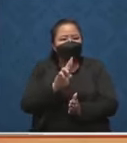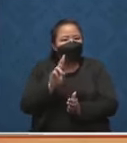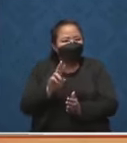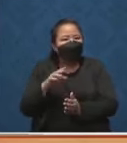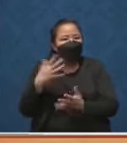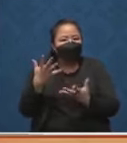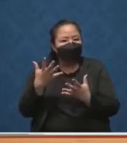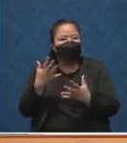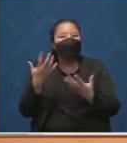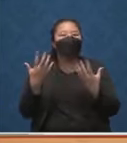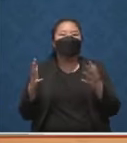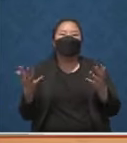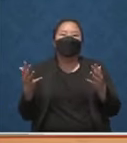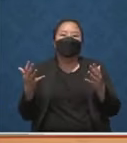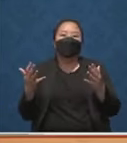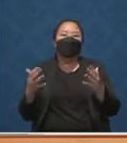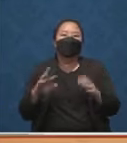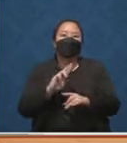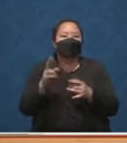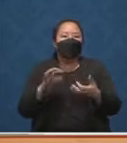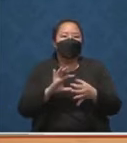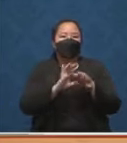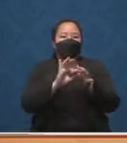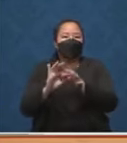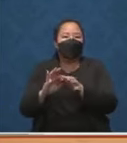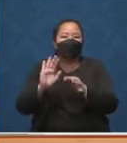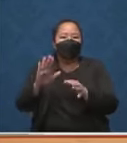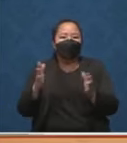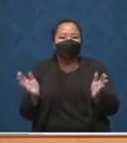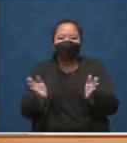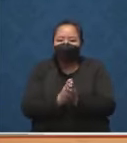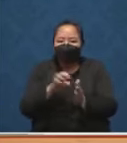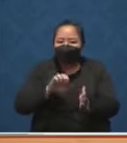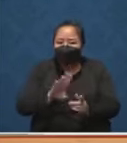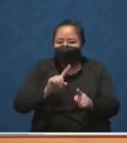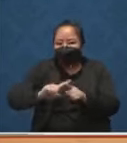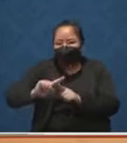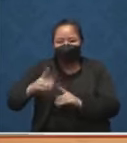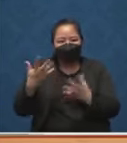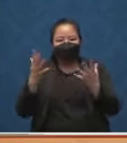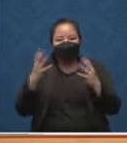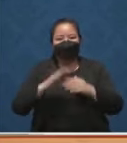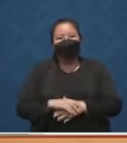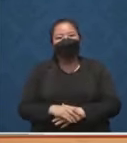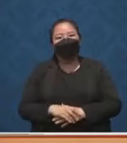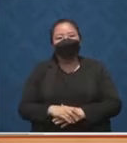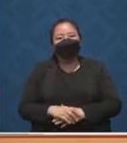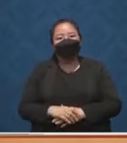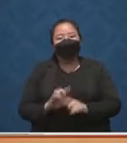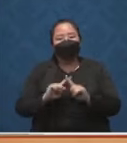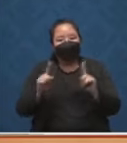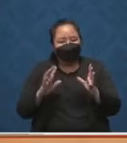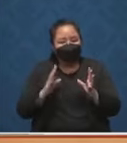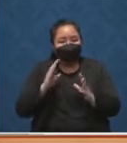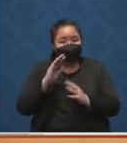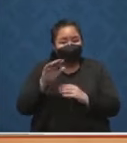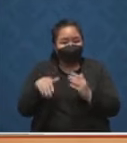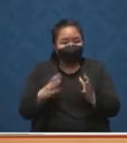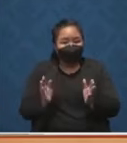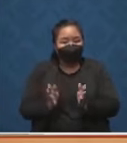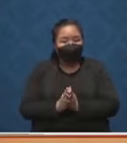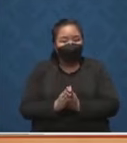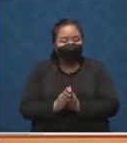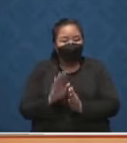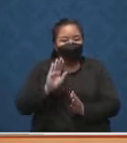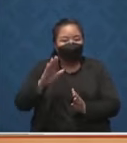ยืนยันแล้วก็ไม่มีนะครับไม่มีใครไปมีส่วนเกี่ยวข้องในการควบรวมกิจการไม่ได้ประโยชน์อะไรจริงๆการควบรวมนี้ก็เป็นเรื่องที่ทางเอ